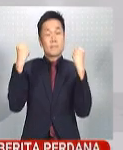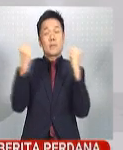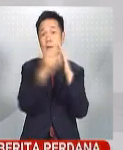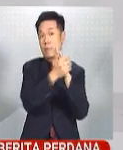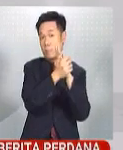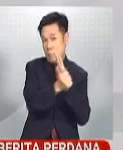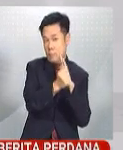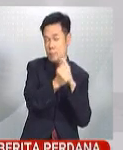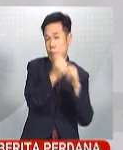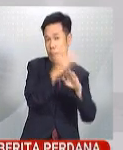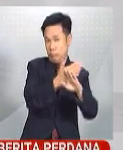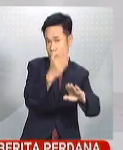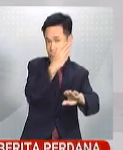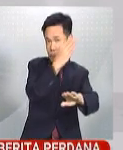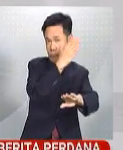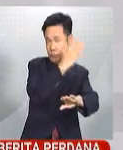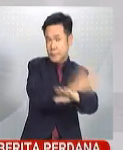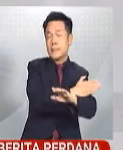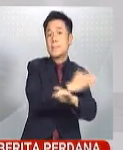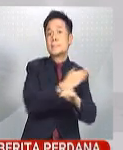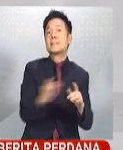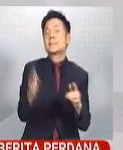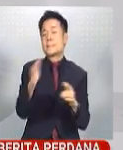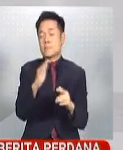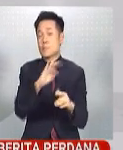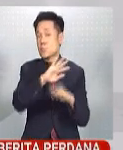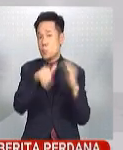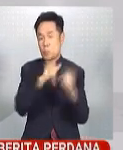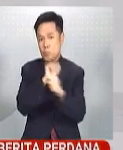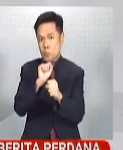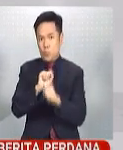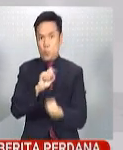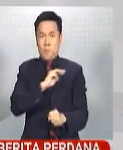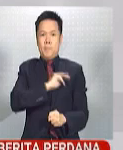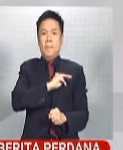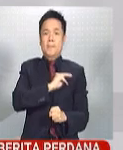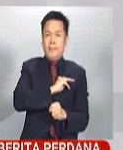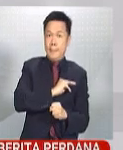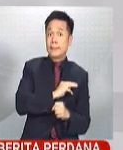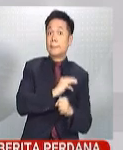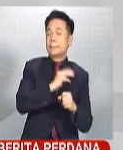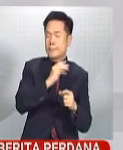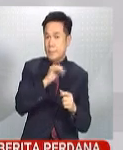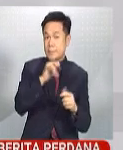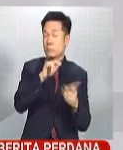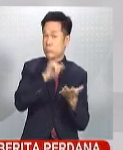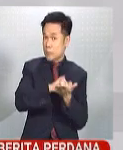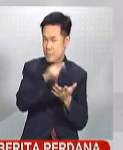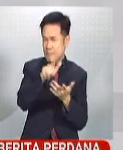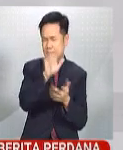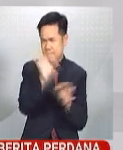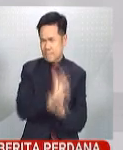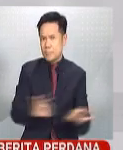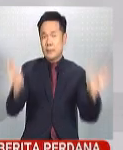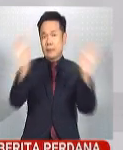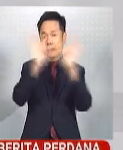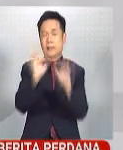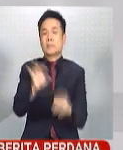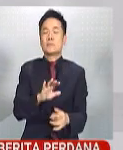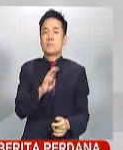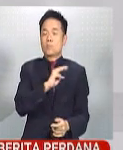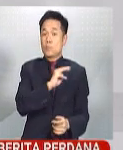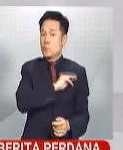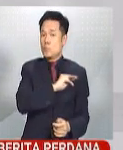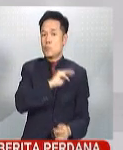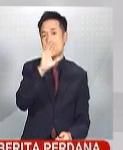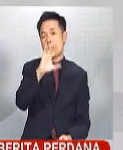dan kompetensi warga kementerian. Itu langkah segera yang akan dilaksana Menteri Komunikasi dan Multimedia Dato' Saifuddin Abdullah